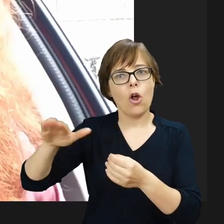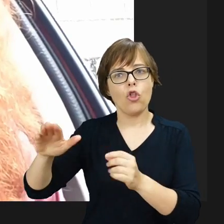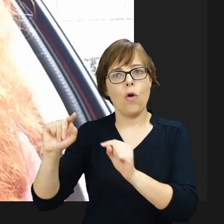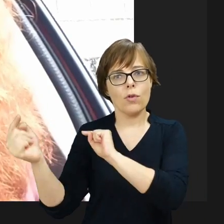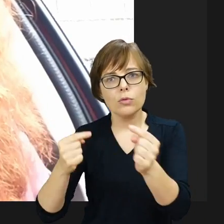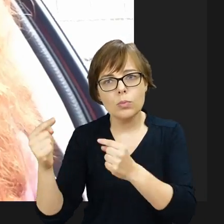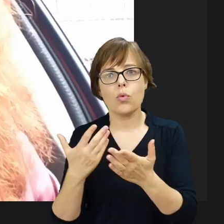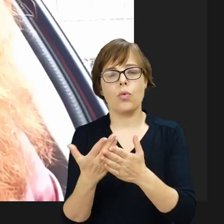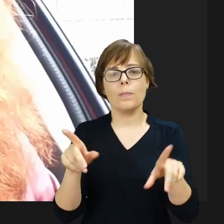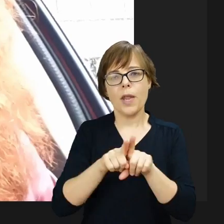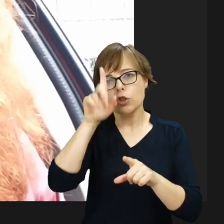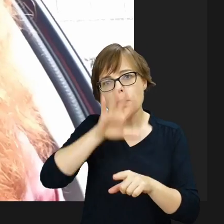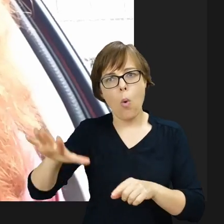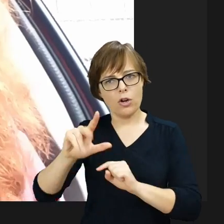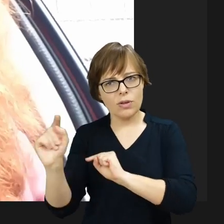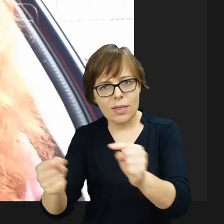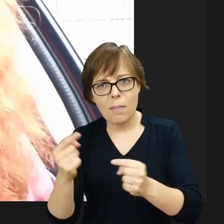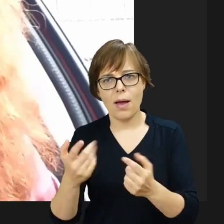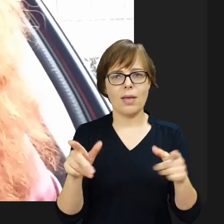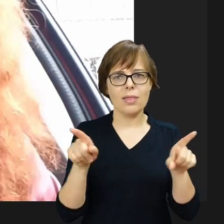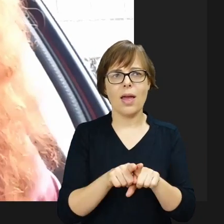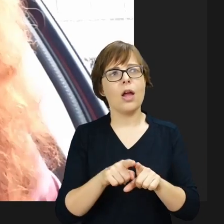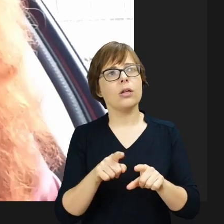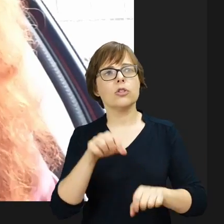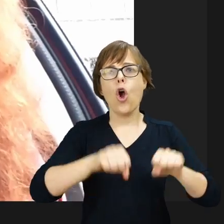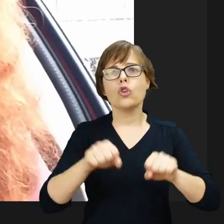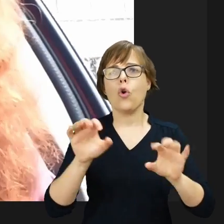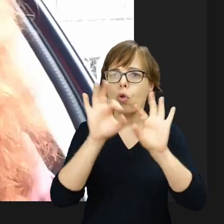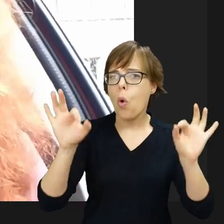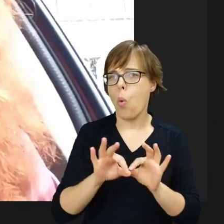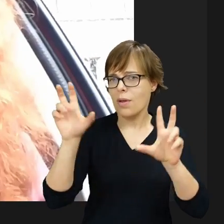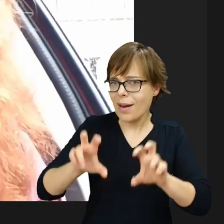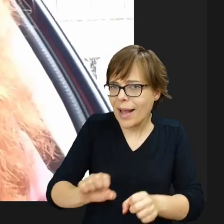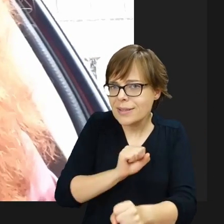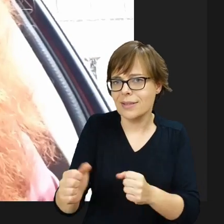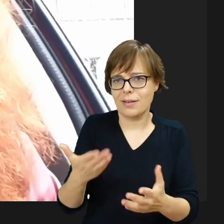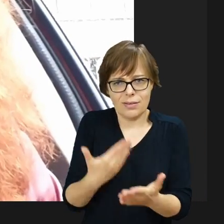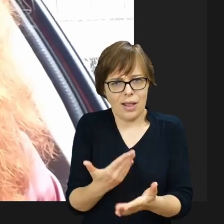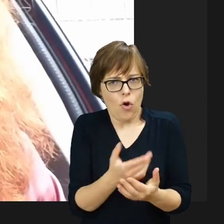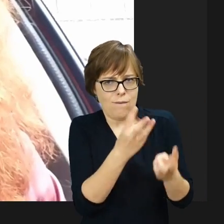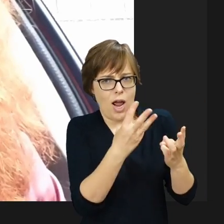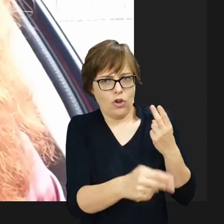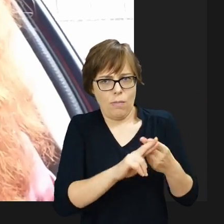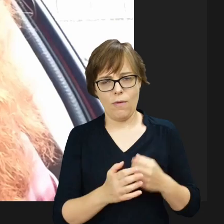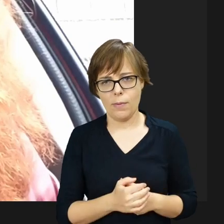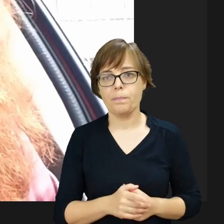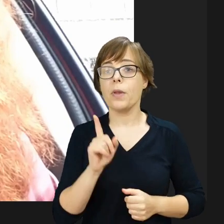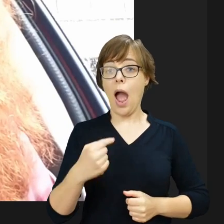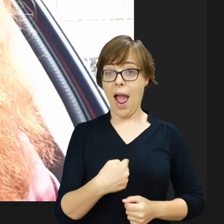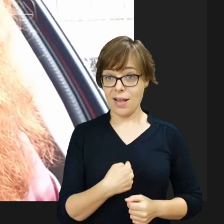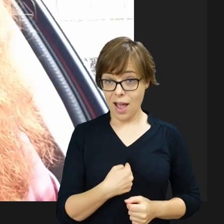debaty społecznej, kryzysu w wymiarze sprawiedliwości. A jeżeli chodzi o mnie, no to podałam